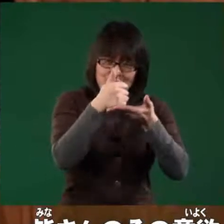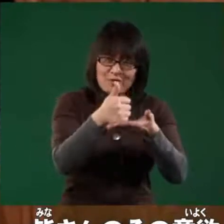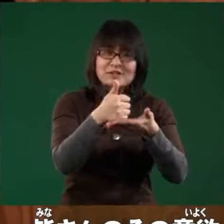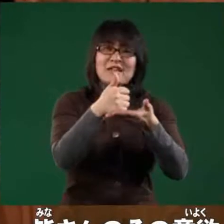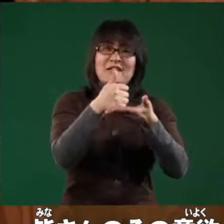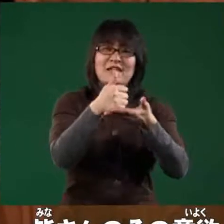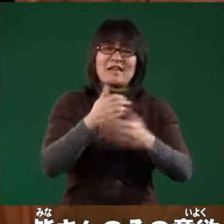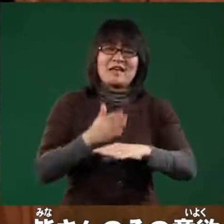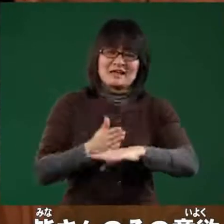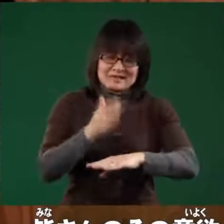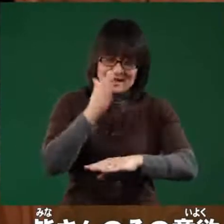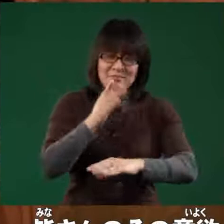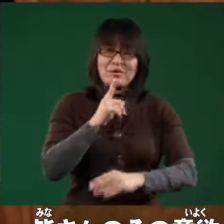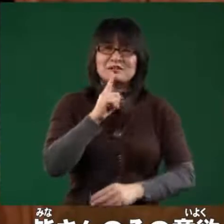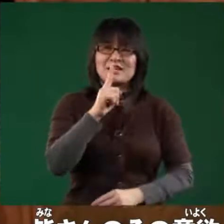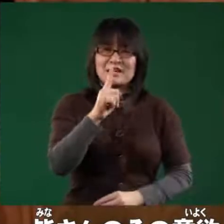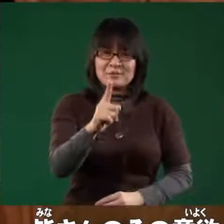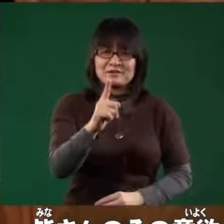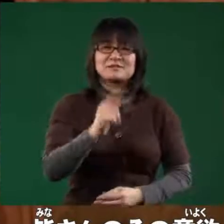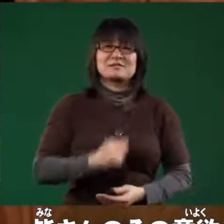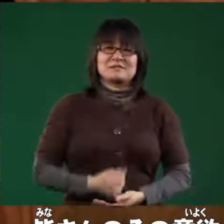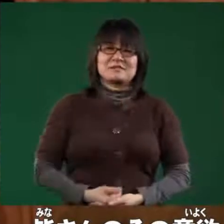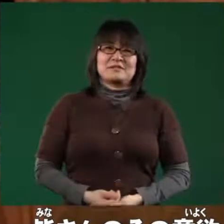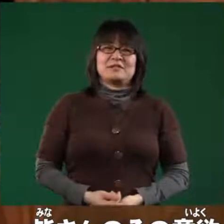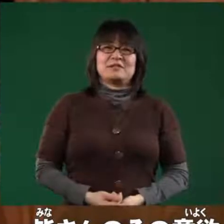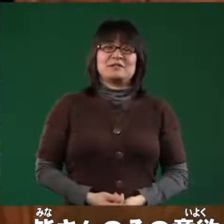に、感謝を申し上げたいと存じます。